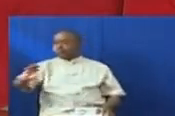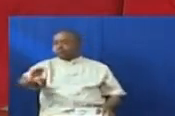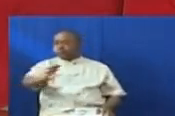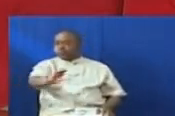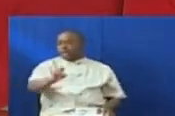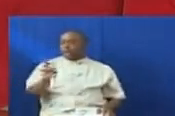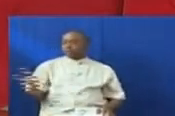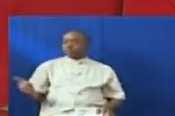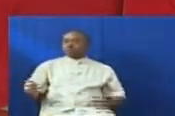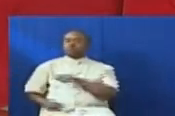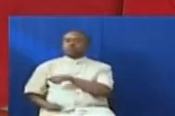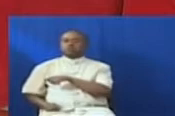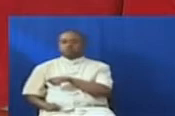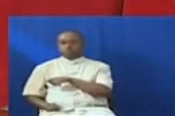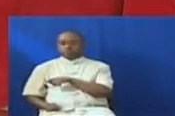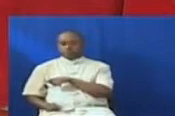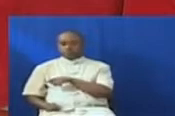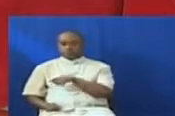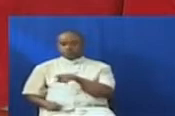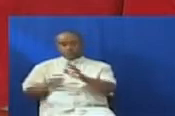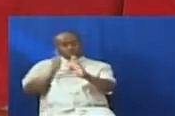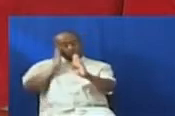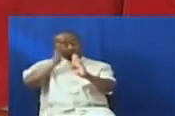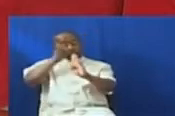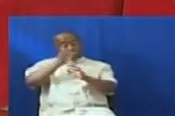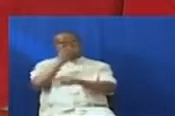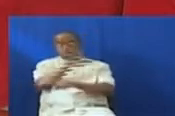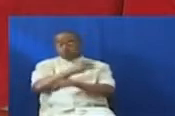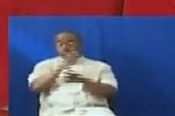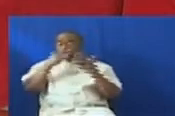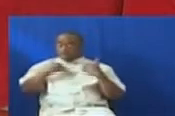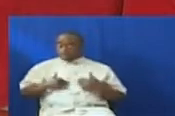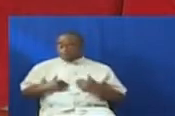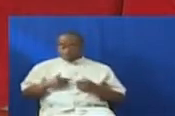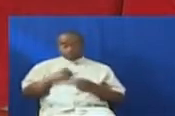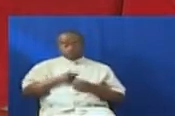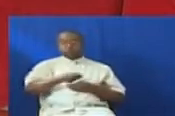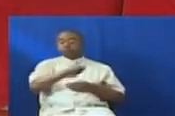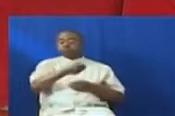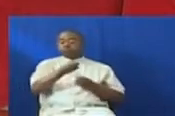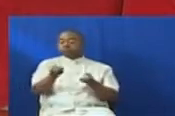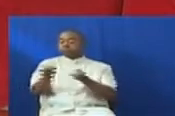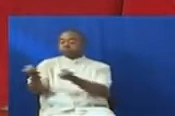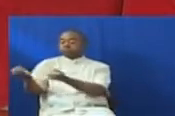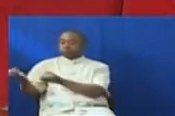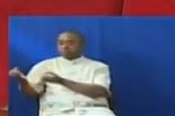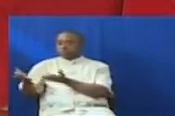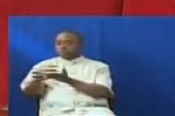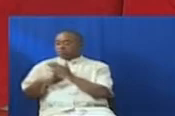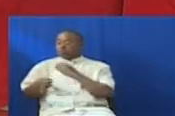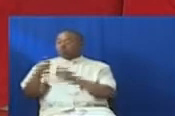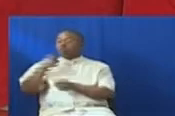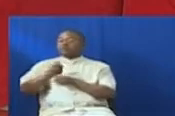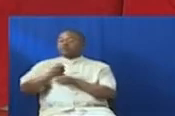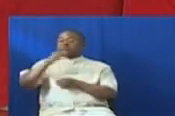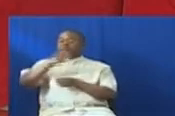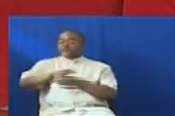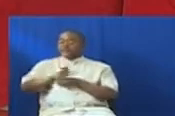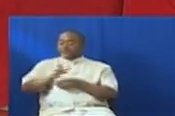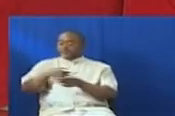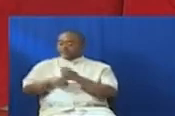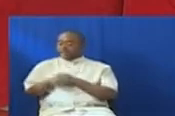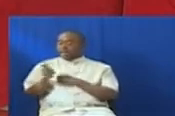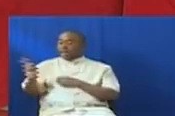kutolewa huko tuliko, ambako watumishi wengi sana walioko huko kwenye